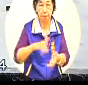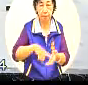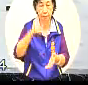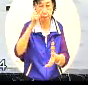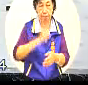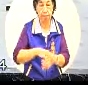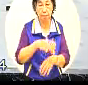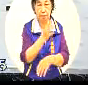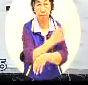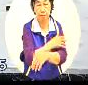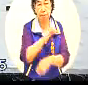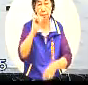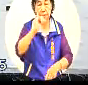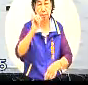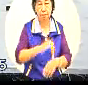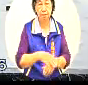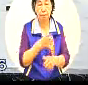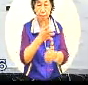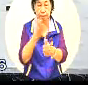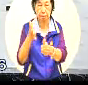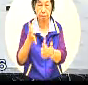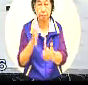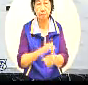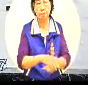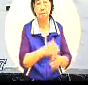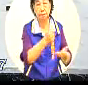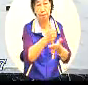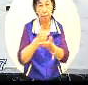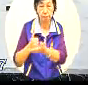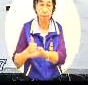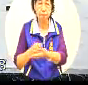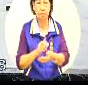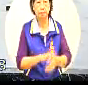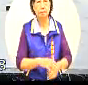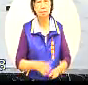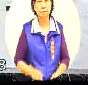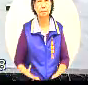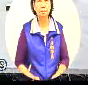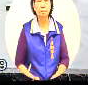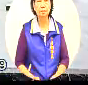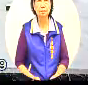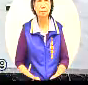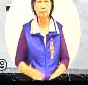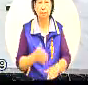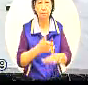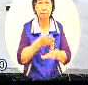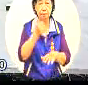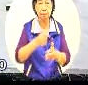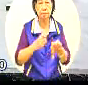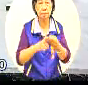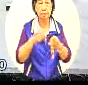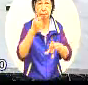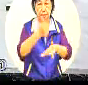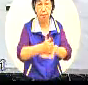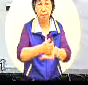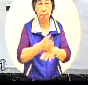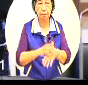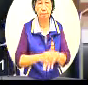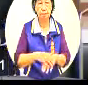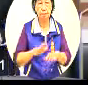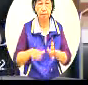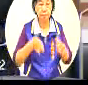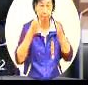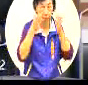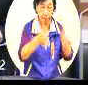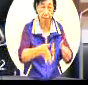议员美雅质询，议员请。 好，感谢主席。那针对